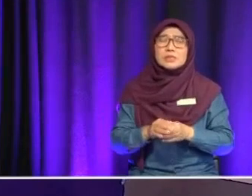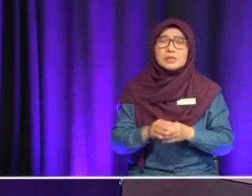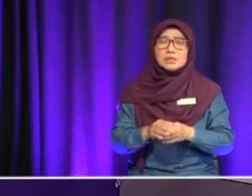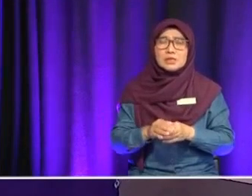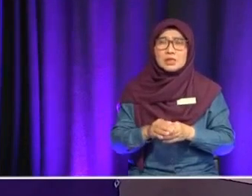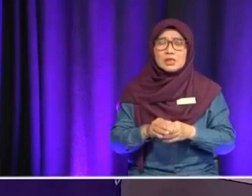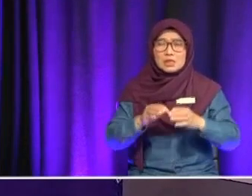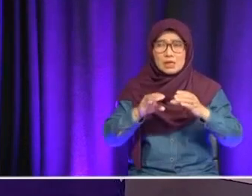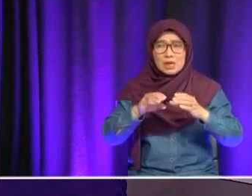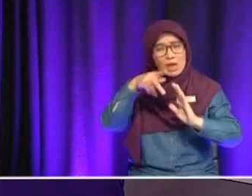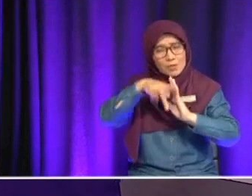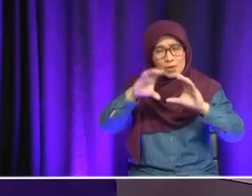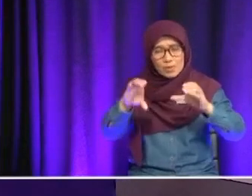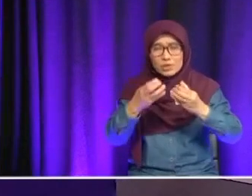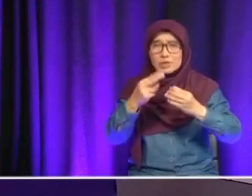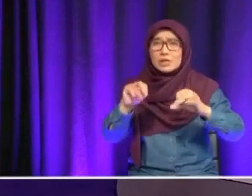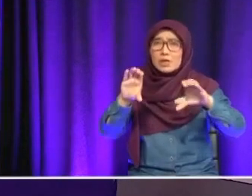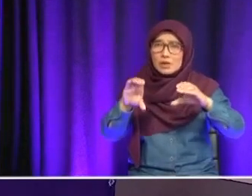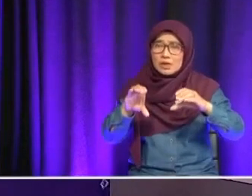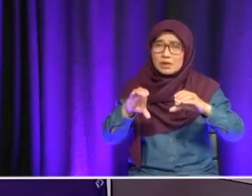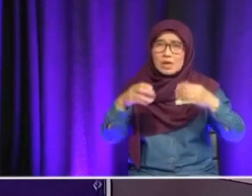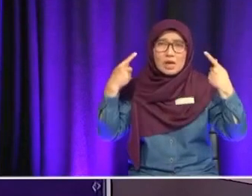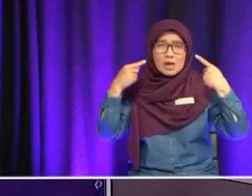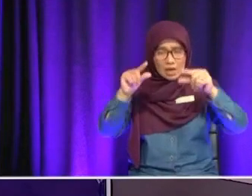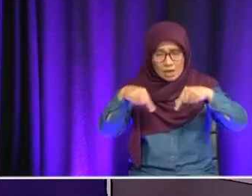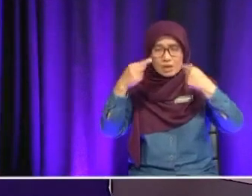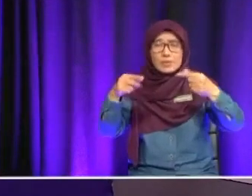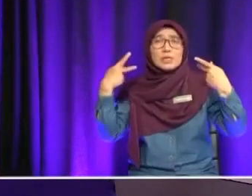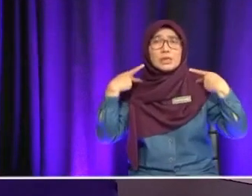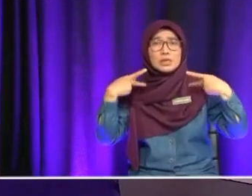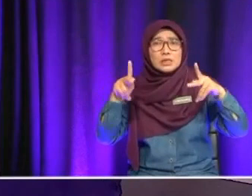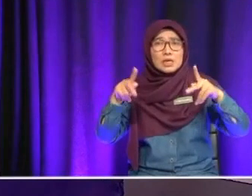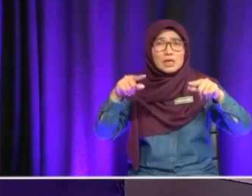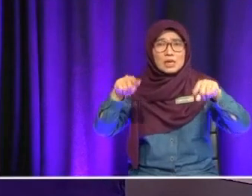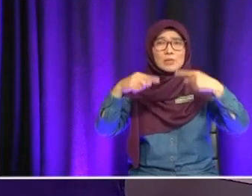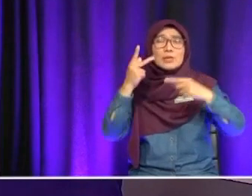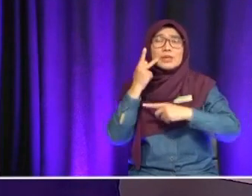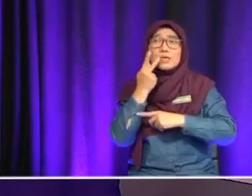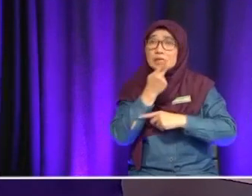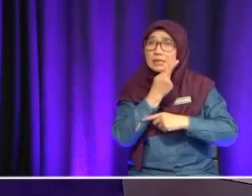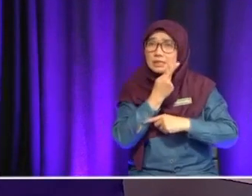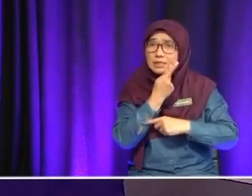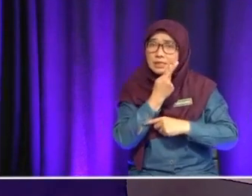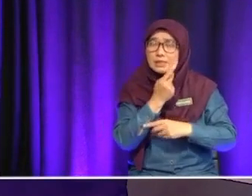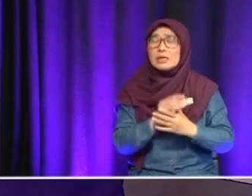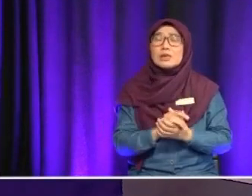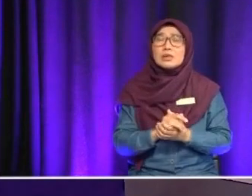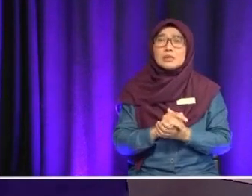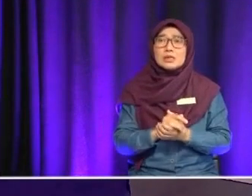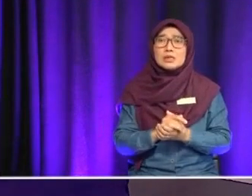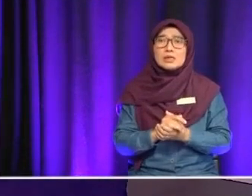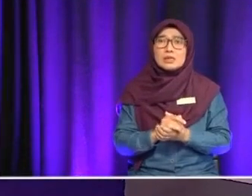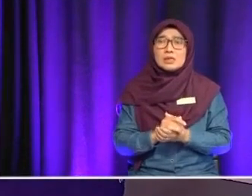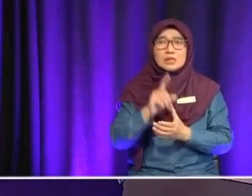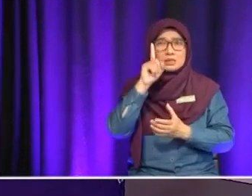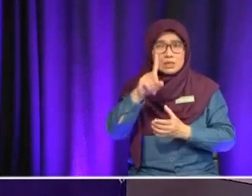pergi ke kedai, pergi ke kantin sekolah, pergi ke kedai buku, itu semua adalah satu proses akad yang dibenarkan